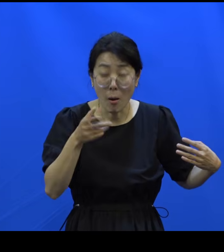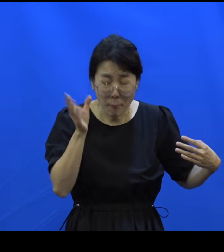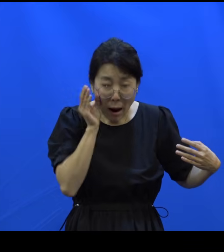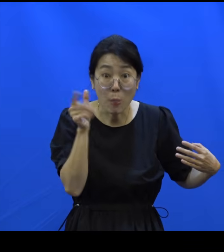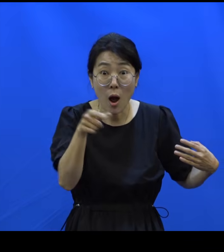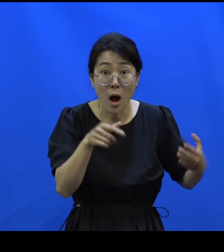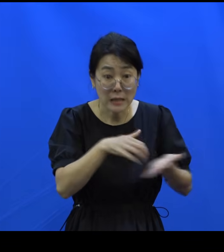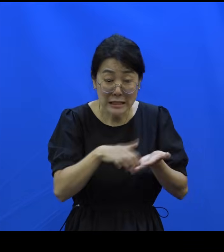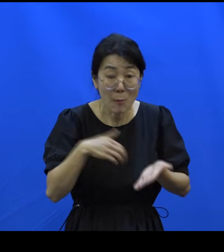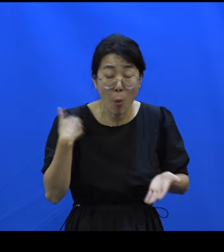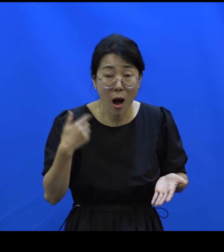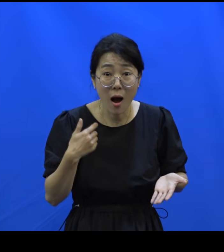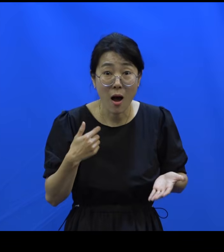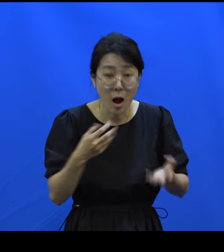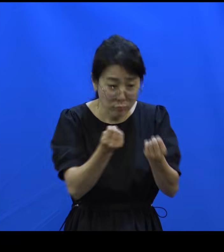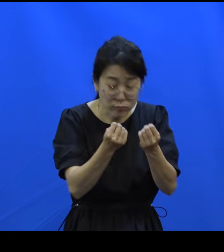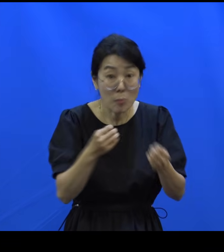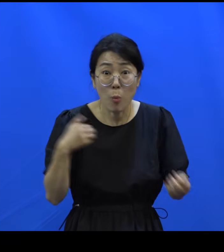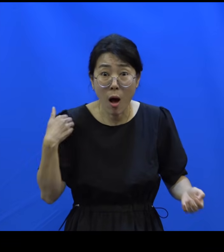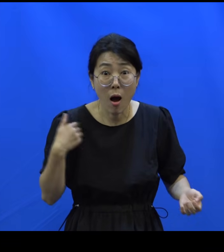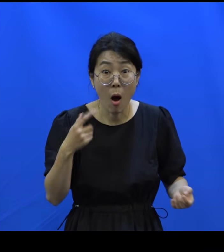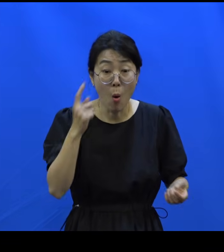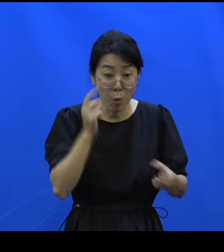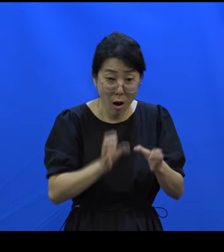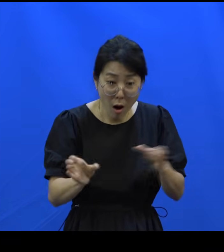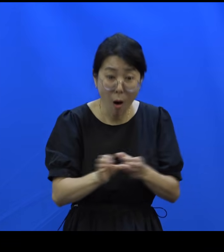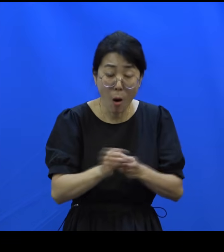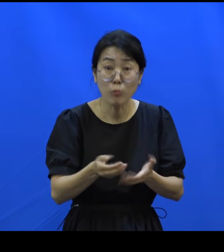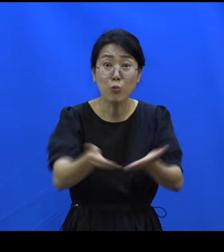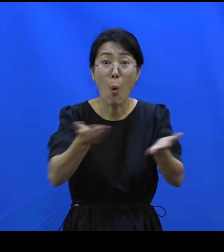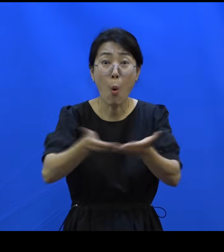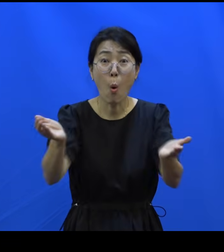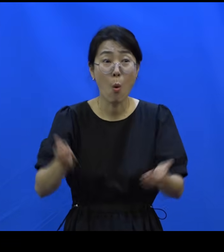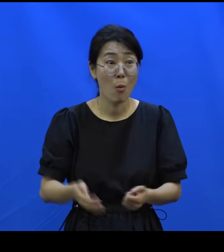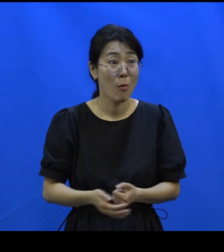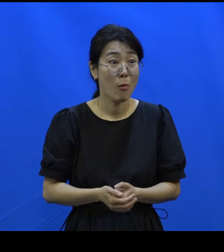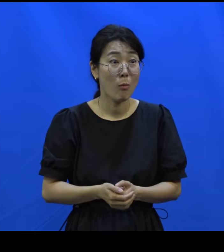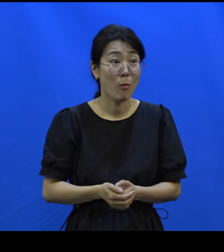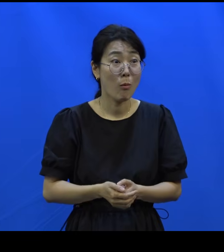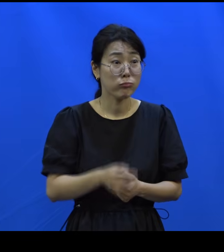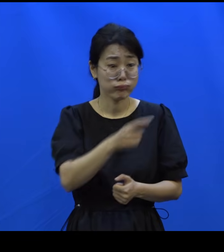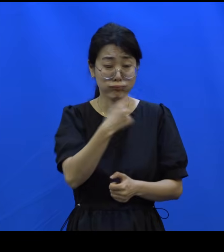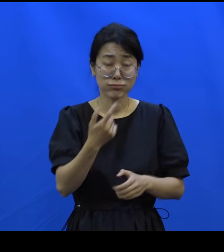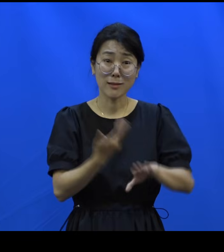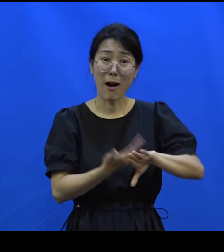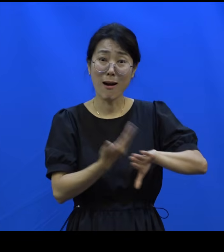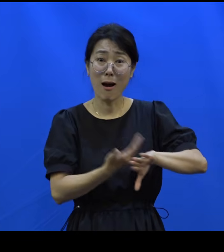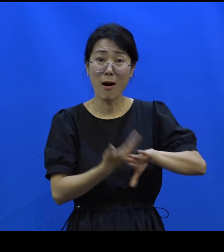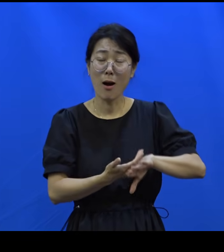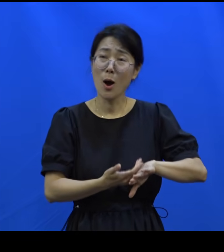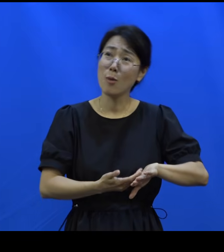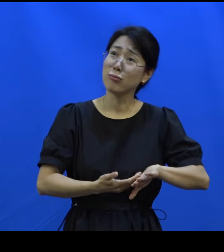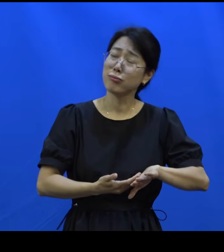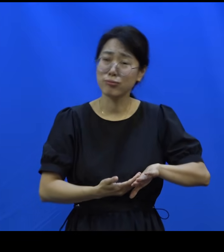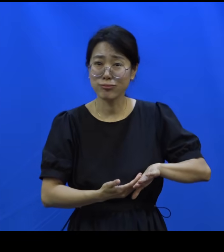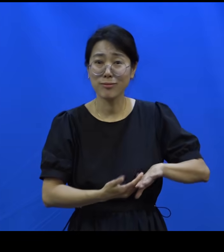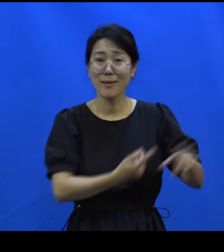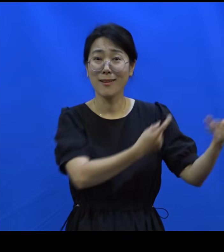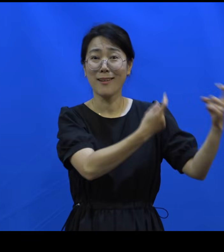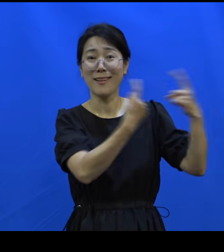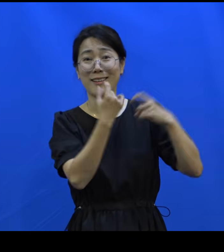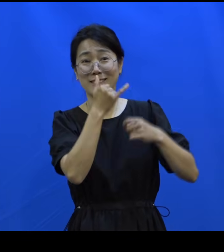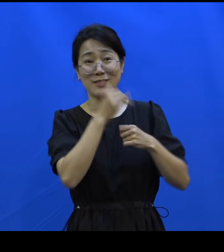의문으로 시작해서 어느 순간 궁금해집니다. 무엇이 이렇게 행동하는 거지? 우리와 다르잖아? 격이 달라, 수준이 다른 것 같아.